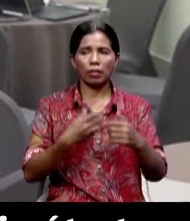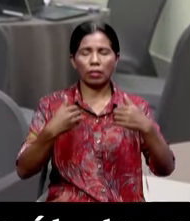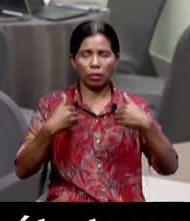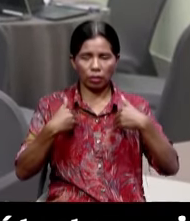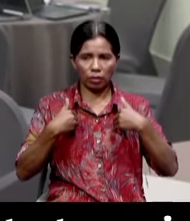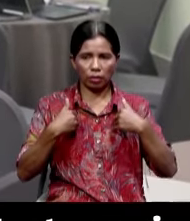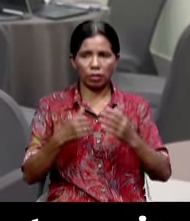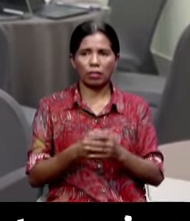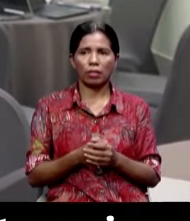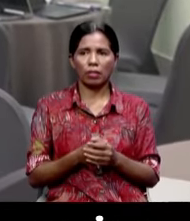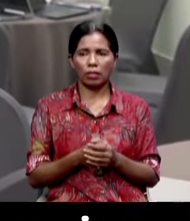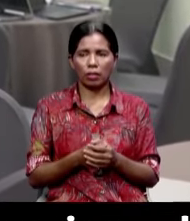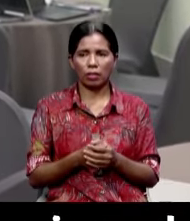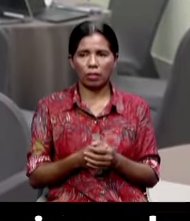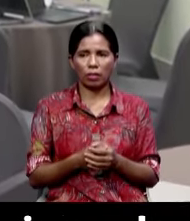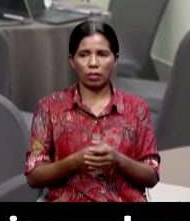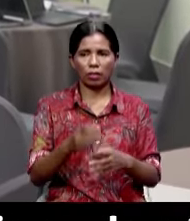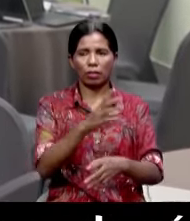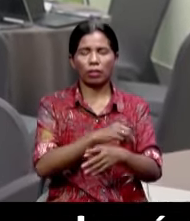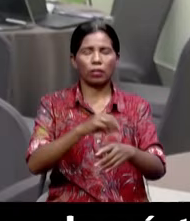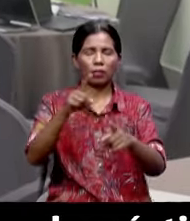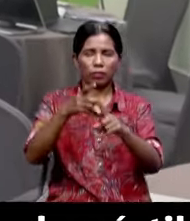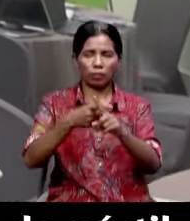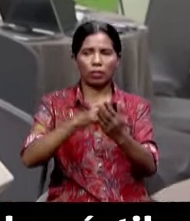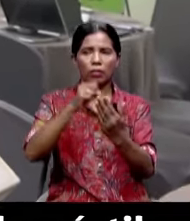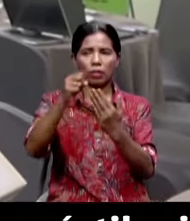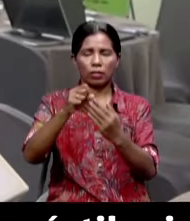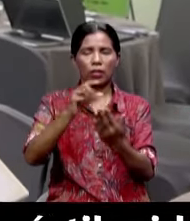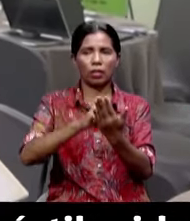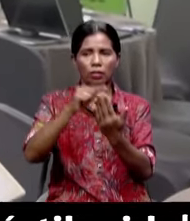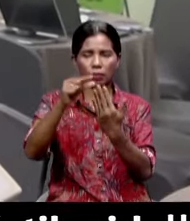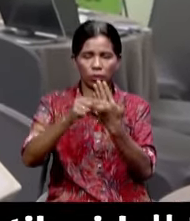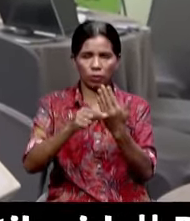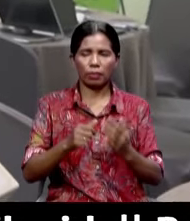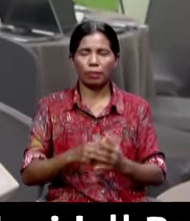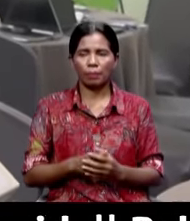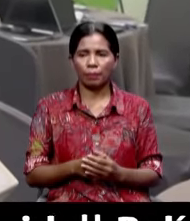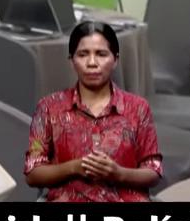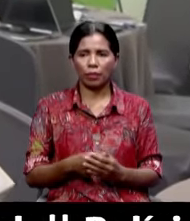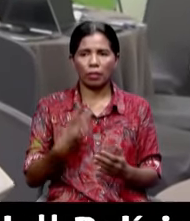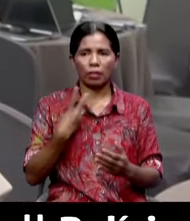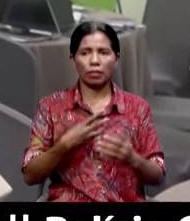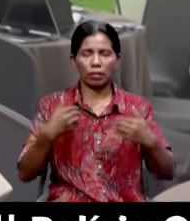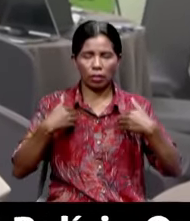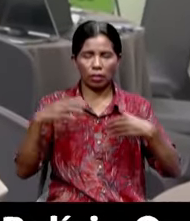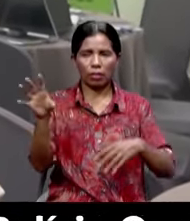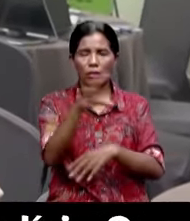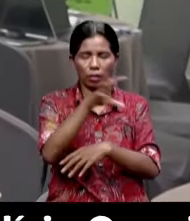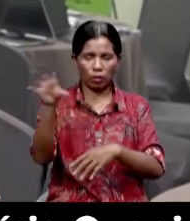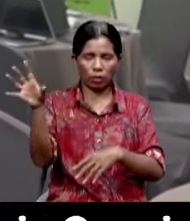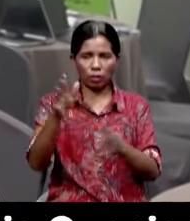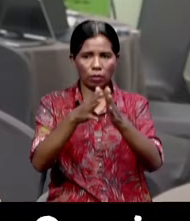be bailoron ia tu ia agustin ne lara ne be ita sei hetan ani bot